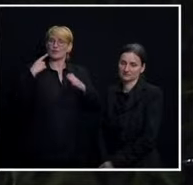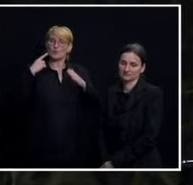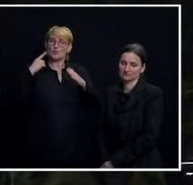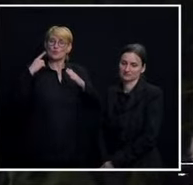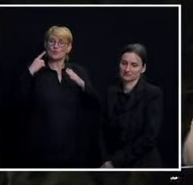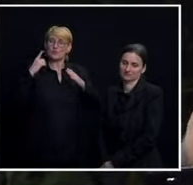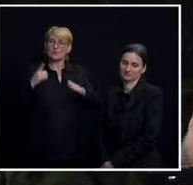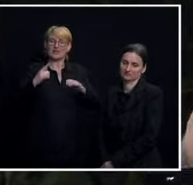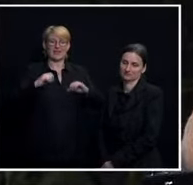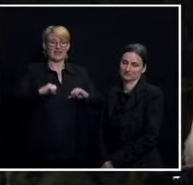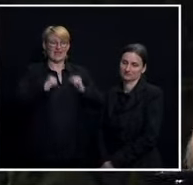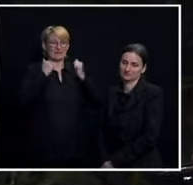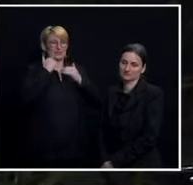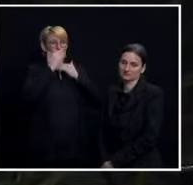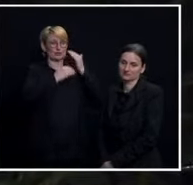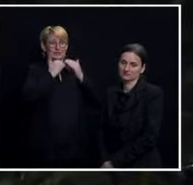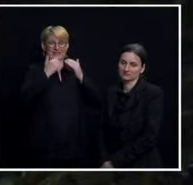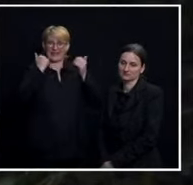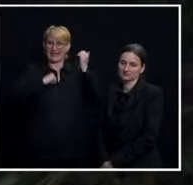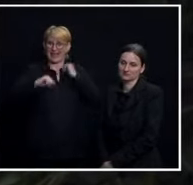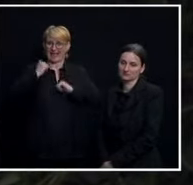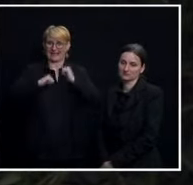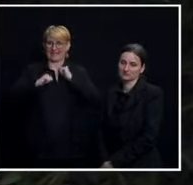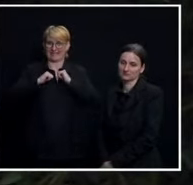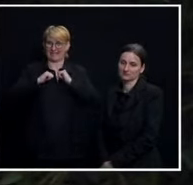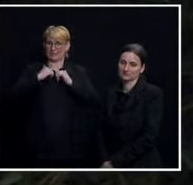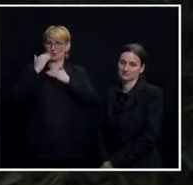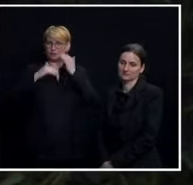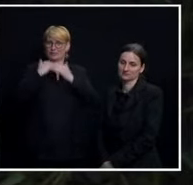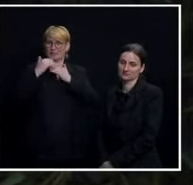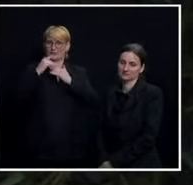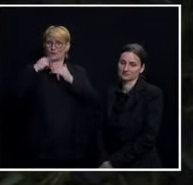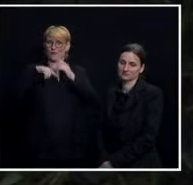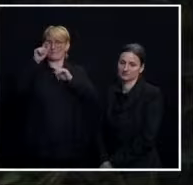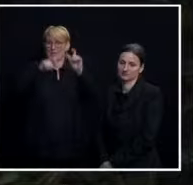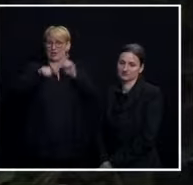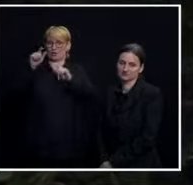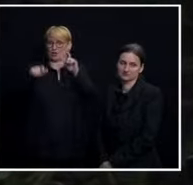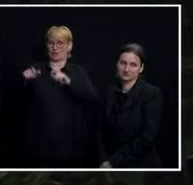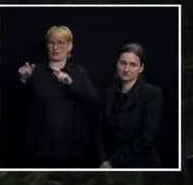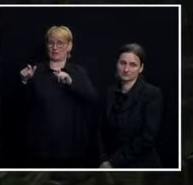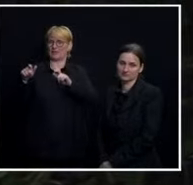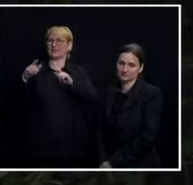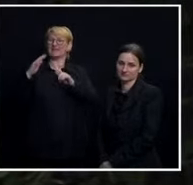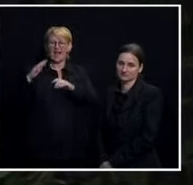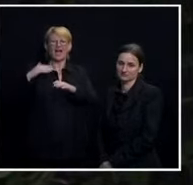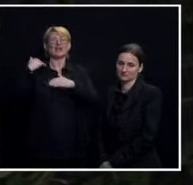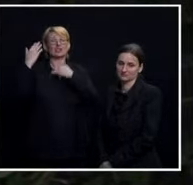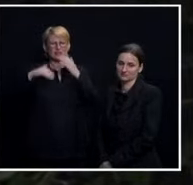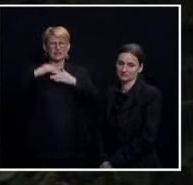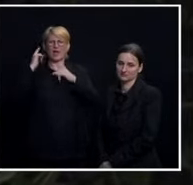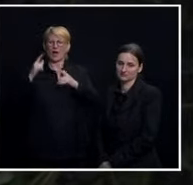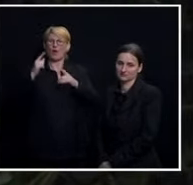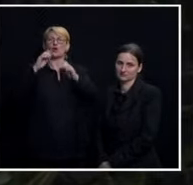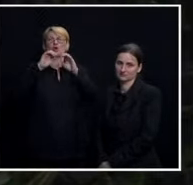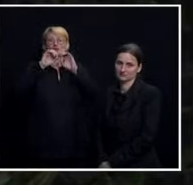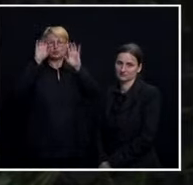Lebensgeschichten und die Leidensgeschichten von Menschen vermitteln. Geschichte wird zwar auch durch Strukturen, durch Ereignisse,